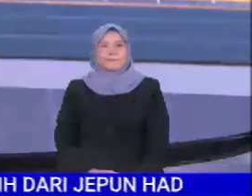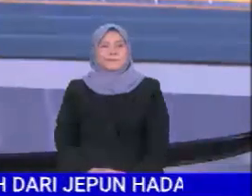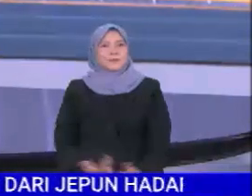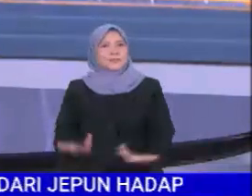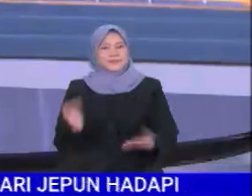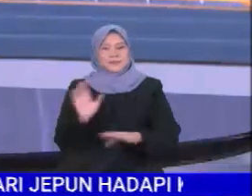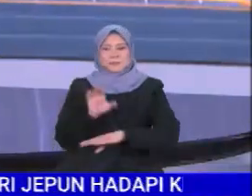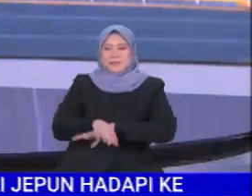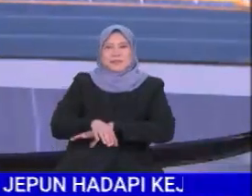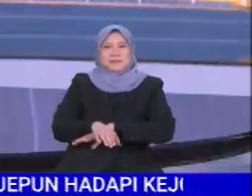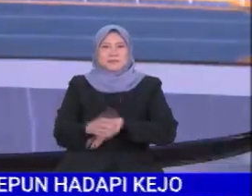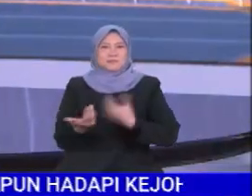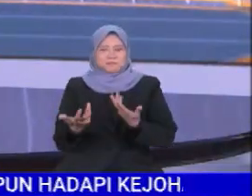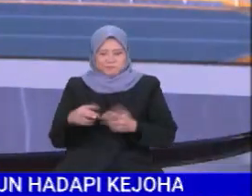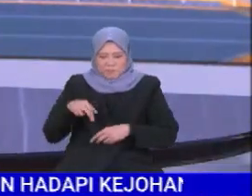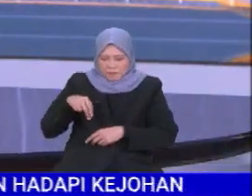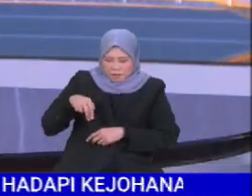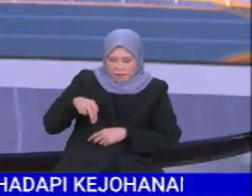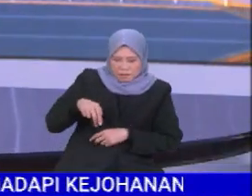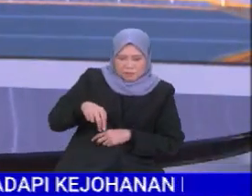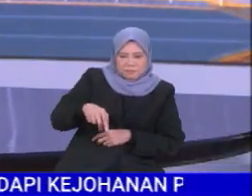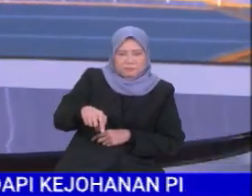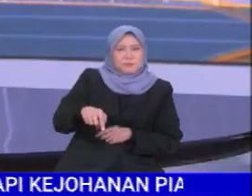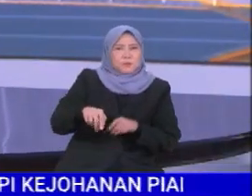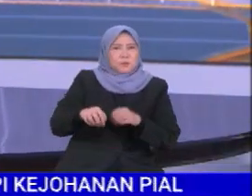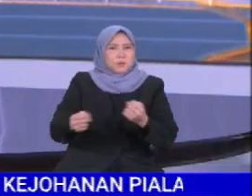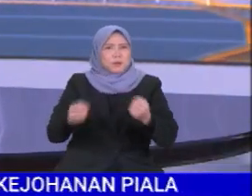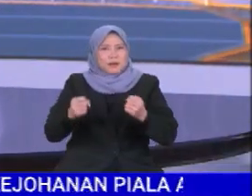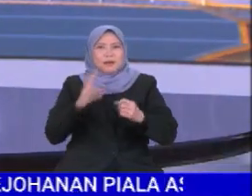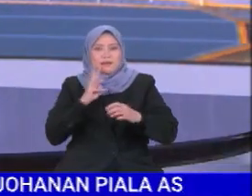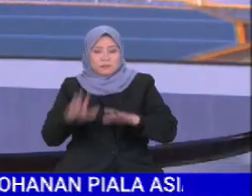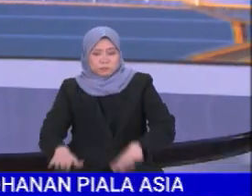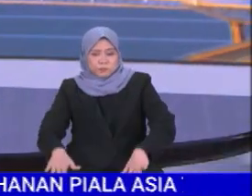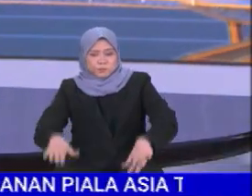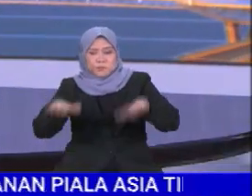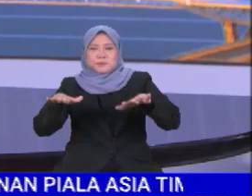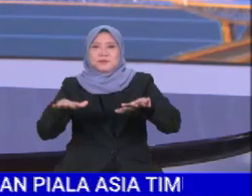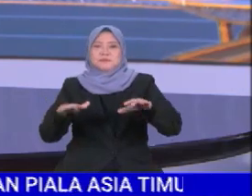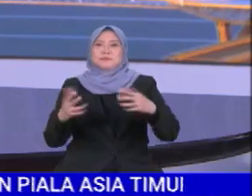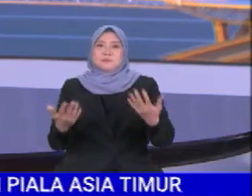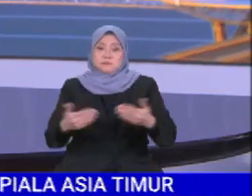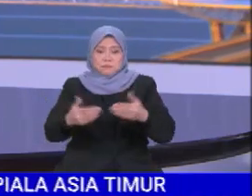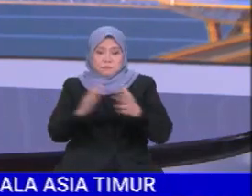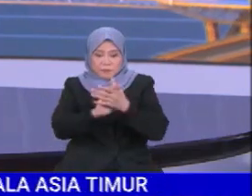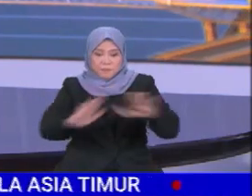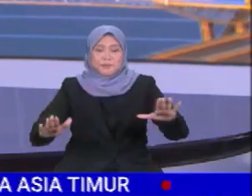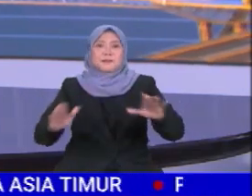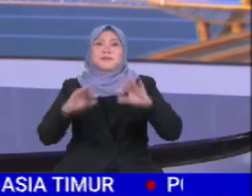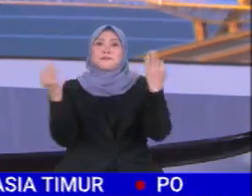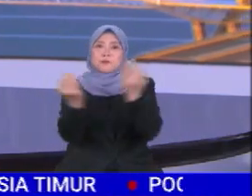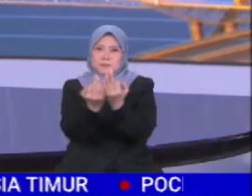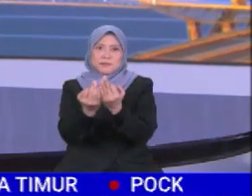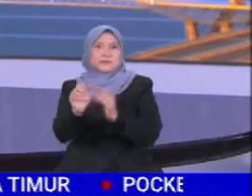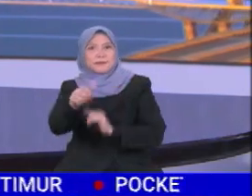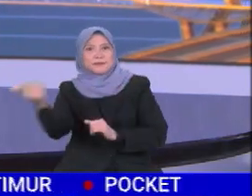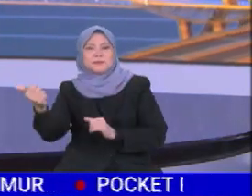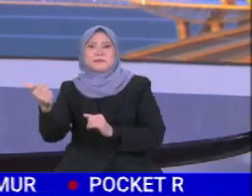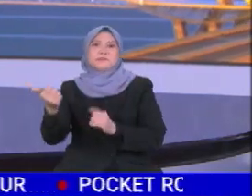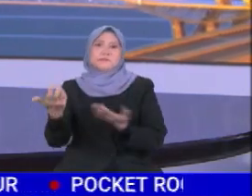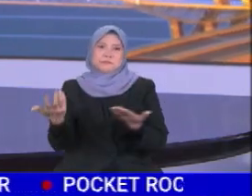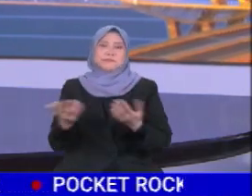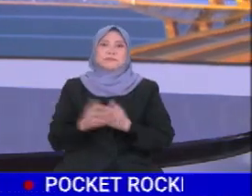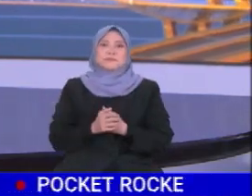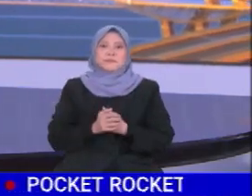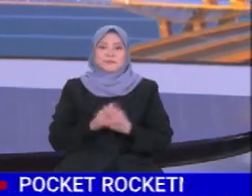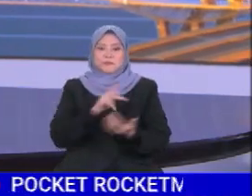paksa meredah arus kuat bagi menyelamatkan ahli keluarga yang lain sebelum kejadian lebih buruk berlaku. Itu antara cabaran dihadapi